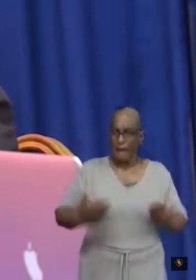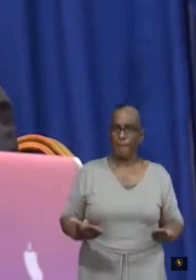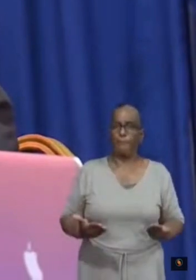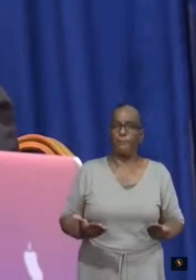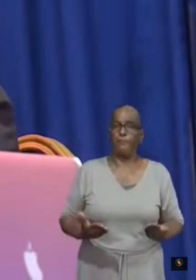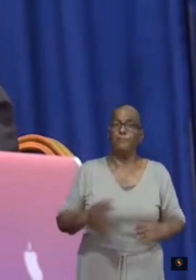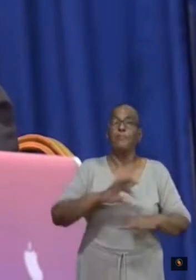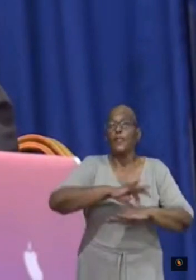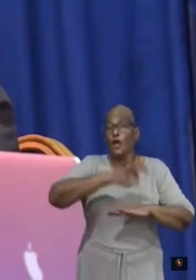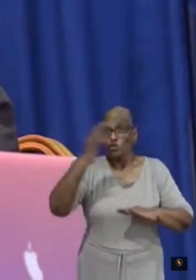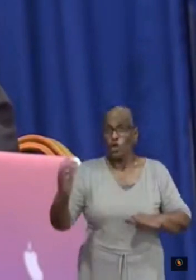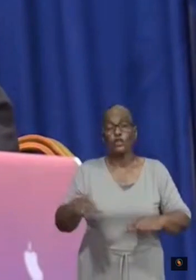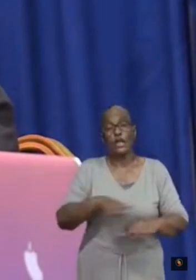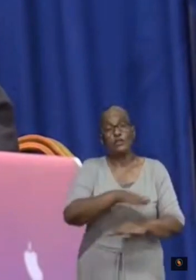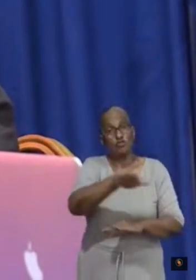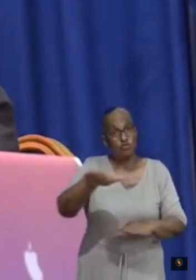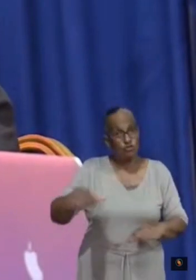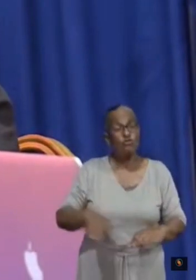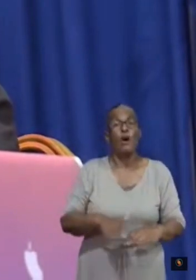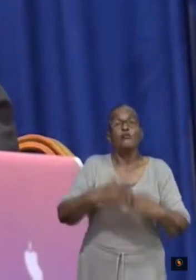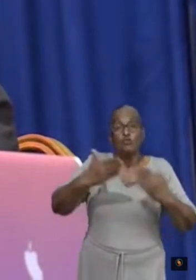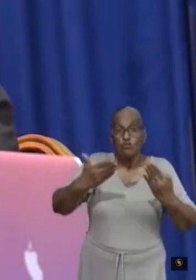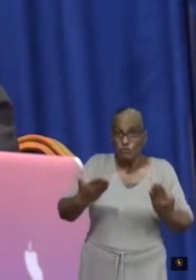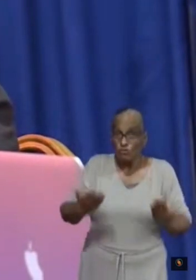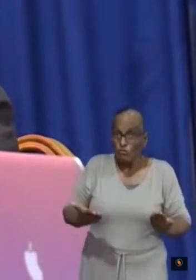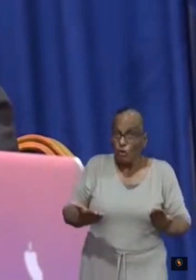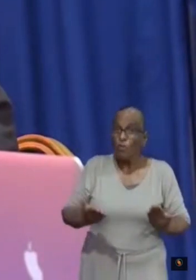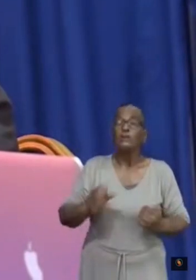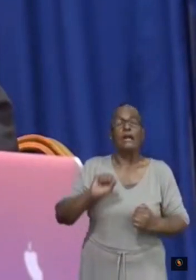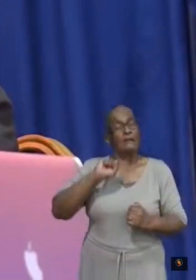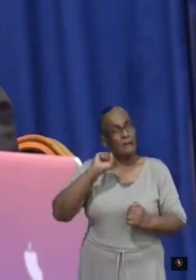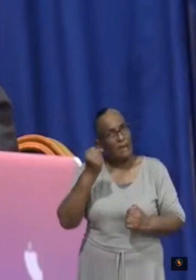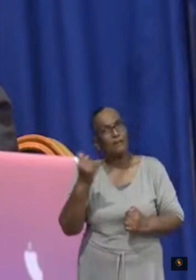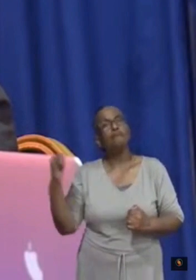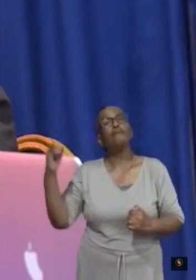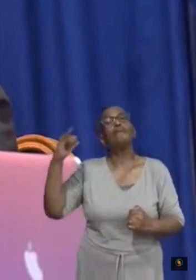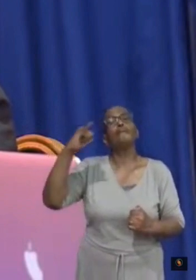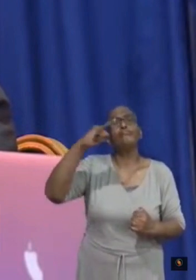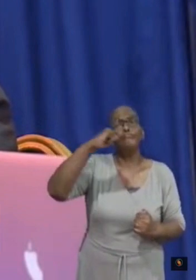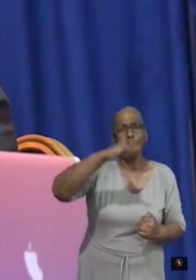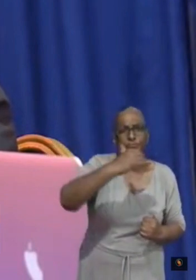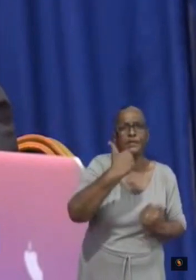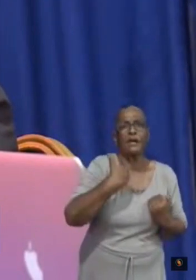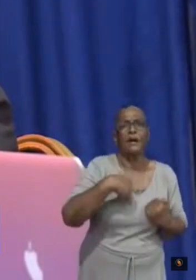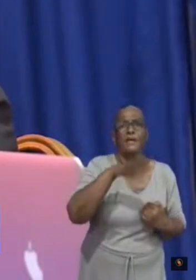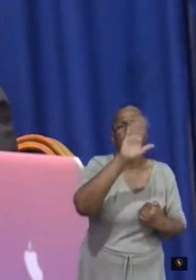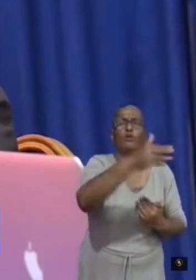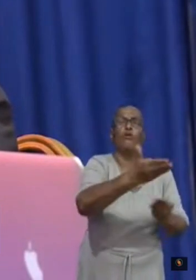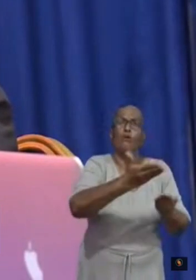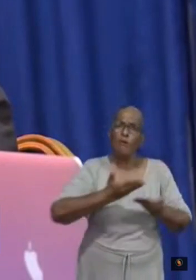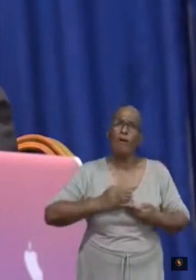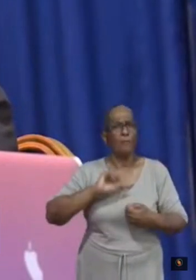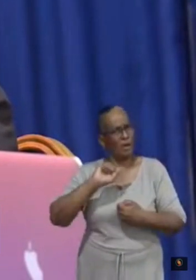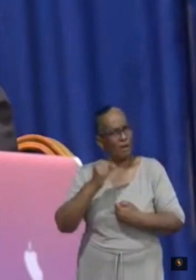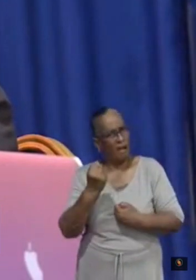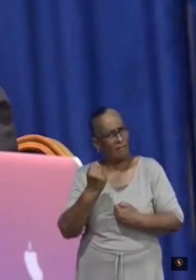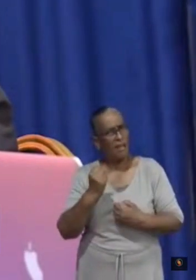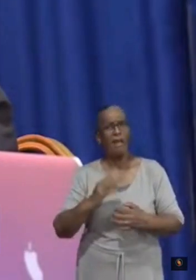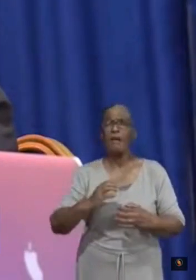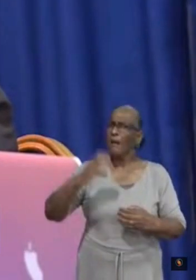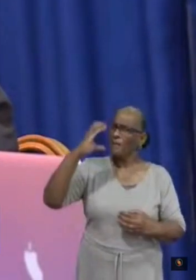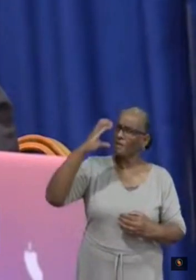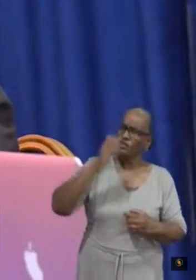De gezondheidssituatie is van die aard dat wij de mensen kunnen ontvangen. En de capaciteit in terms ook